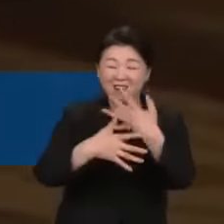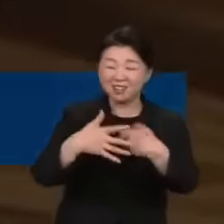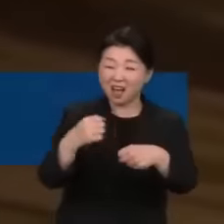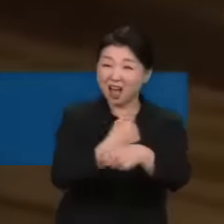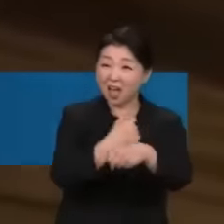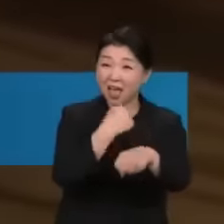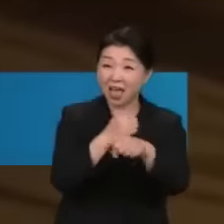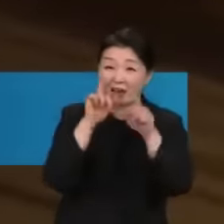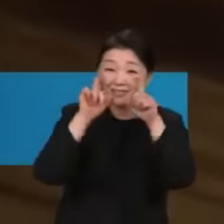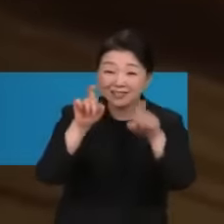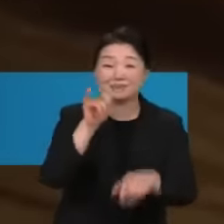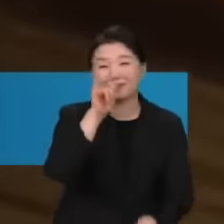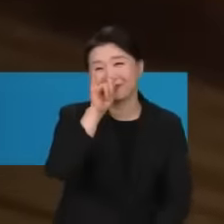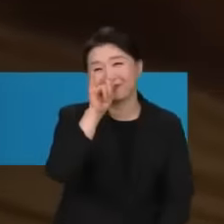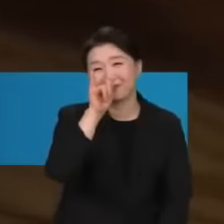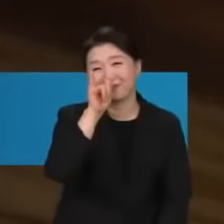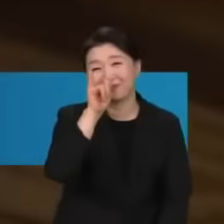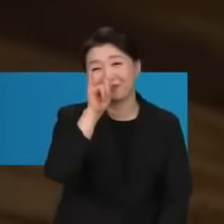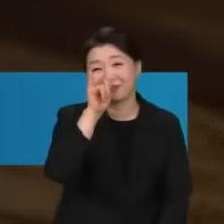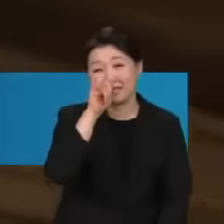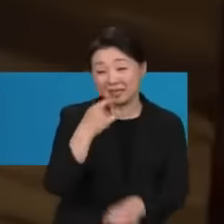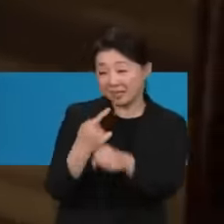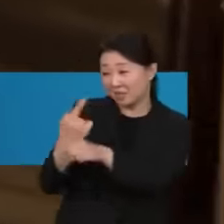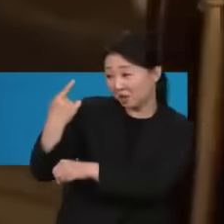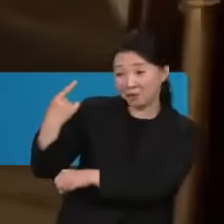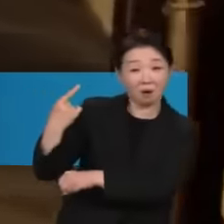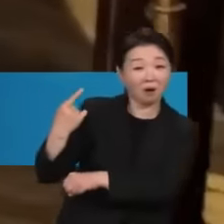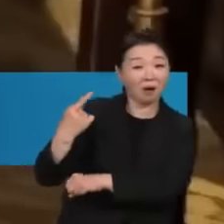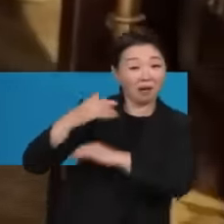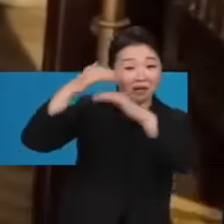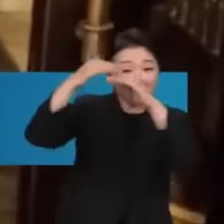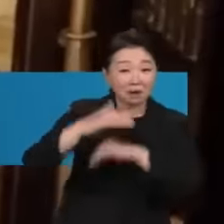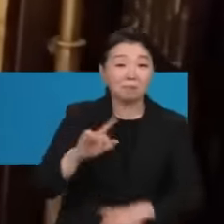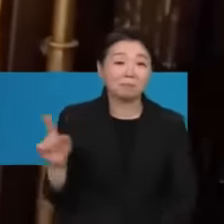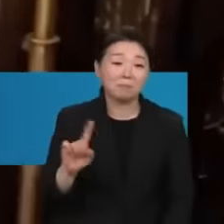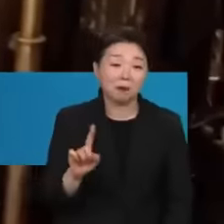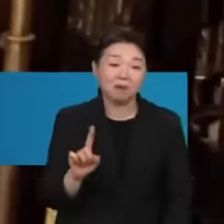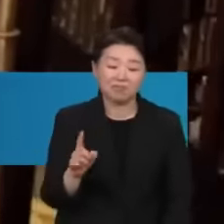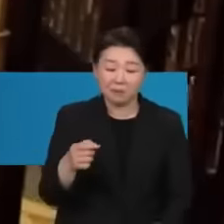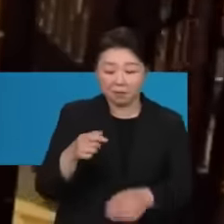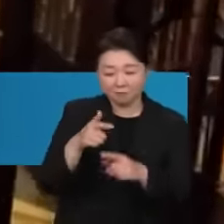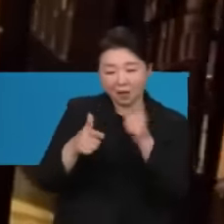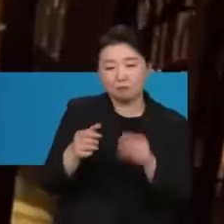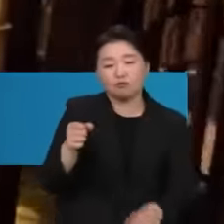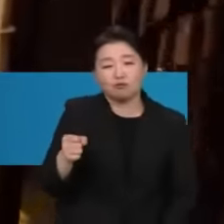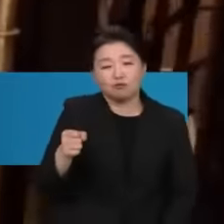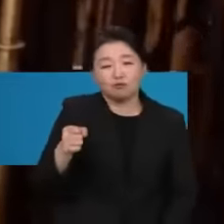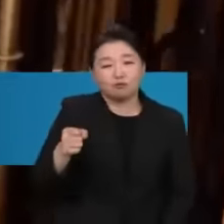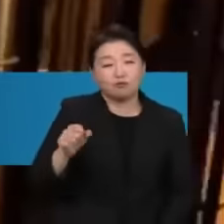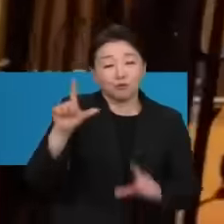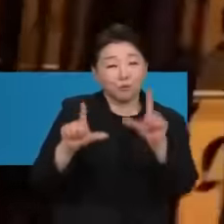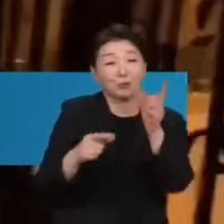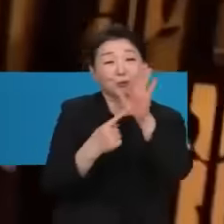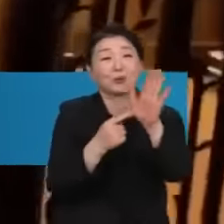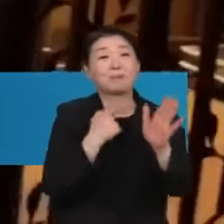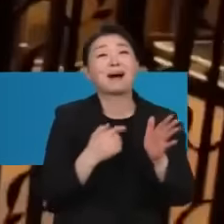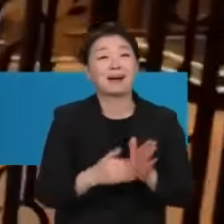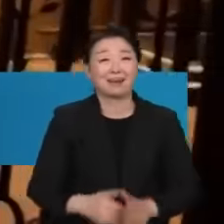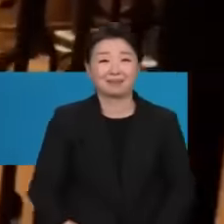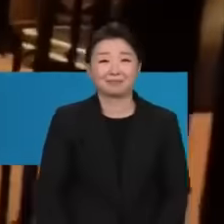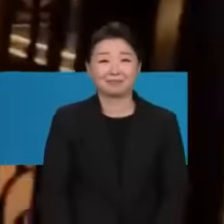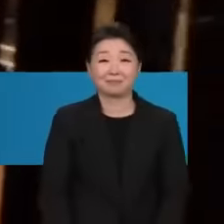조작됐다고 의심하는 사람들도 있습니다. 불과 1년 전까지만 해도 이렇게 지팡이를 짚고 걷는 모습이 공개됐었기